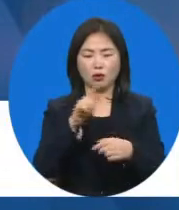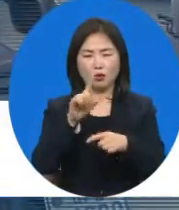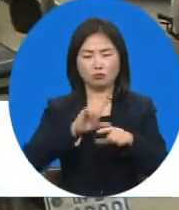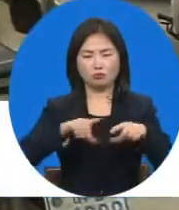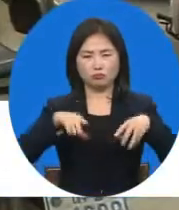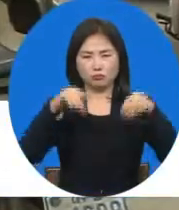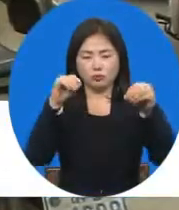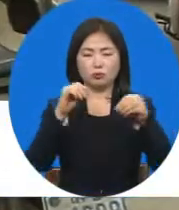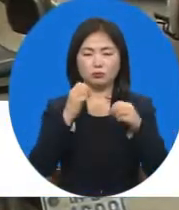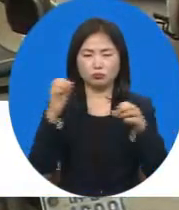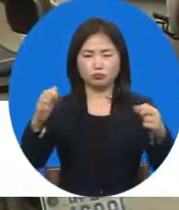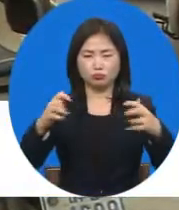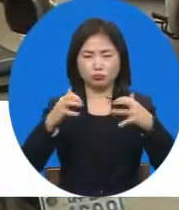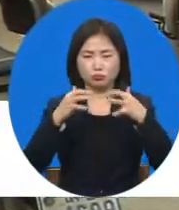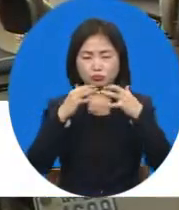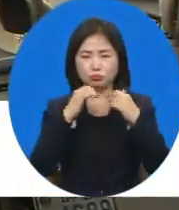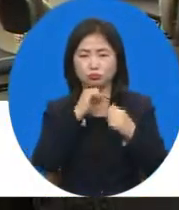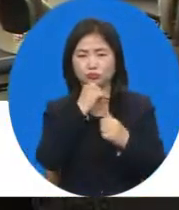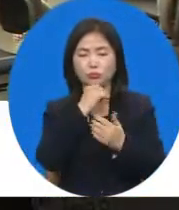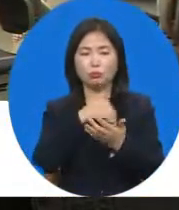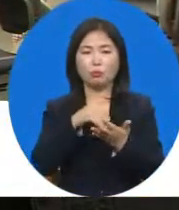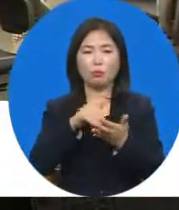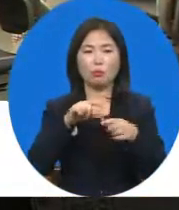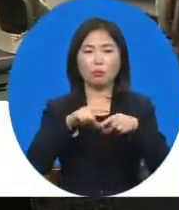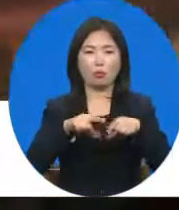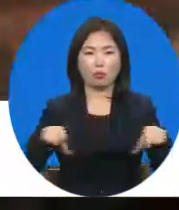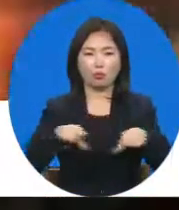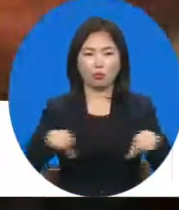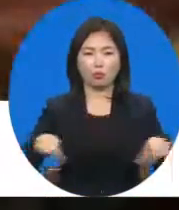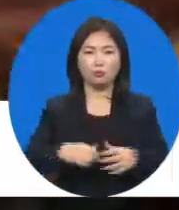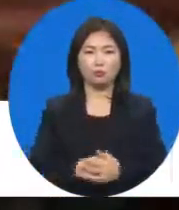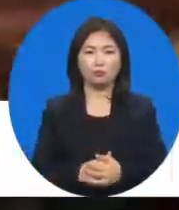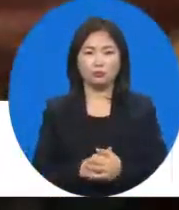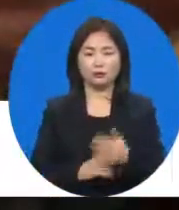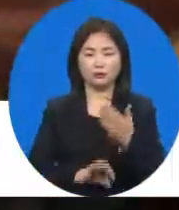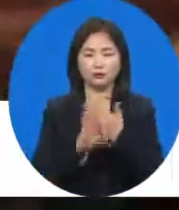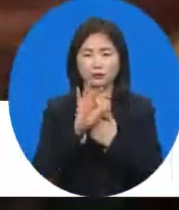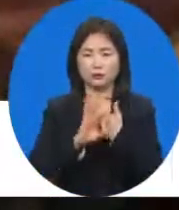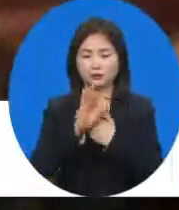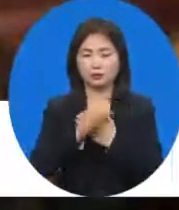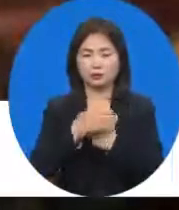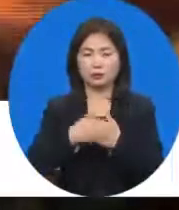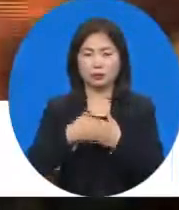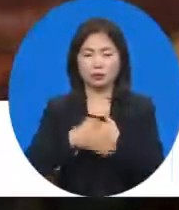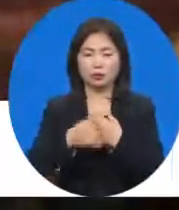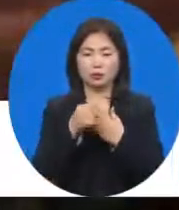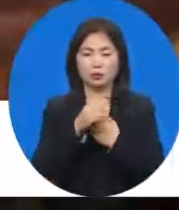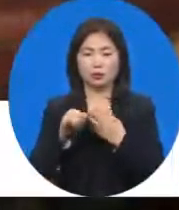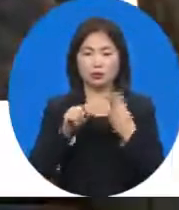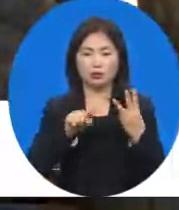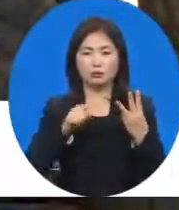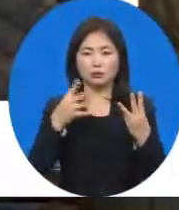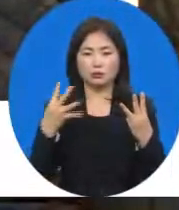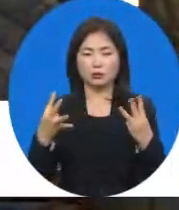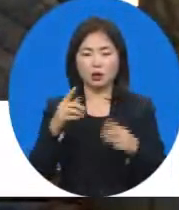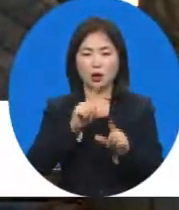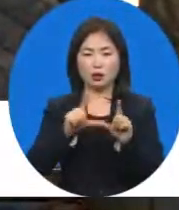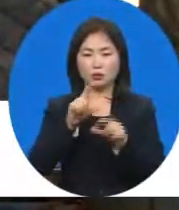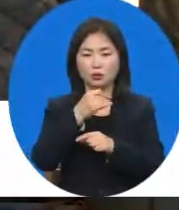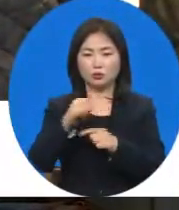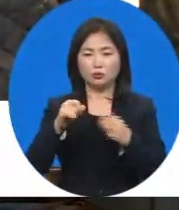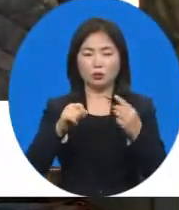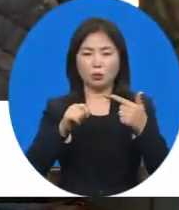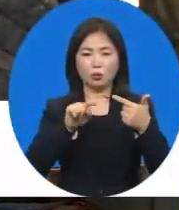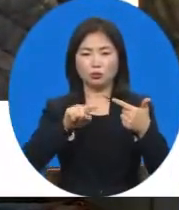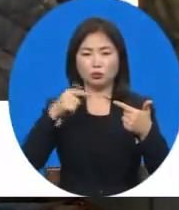미세먼지와 초미세먼지 농도는 보통 수를 보이고 있습니다 아침 최저기온은 대고 영아 3.4 도안동 이영하